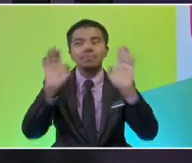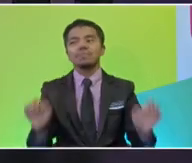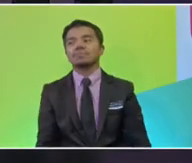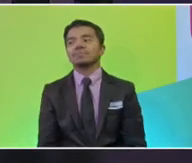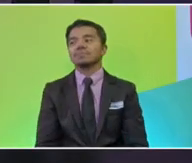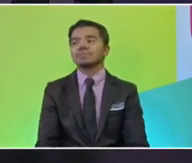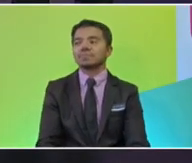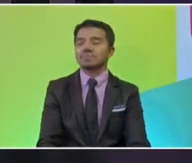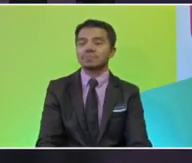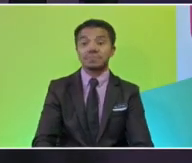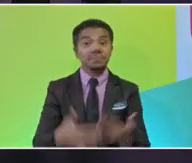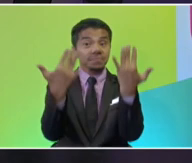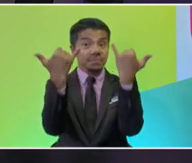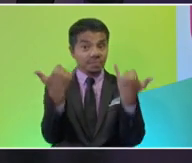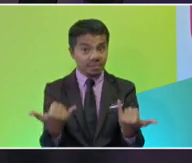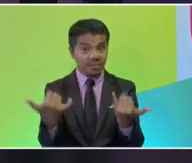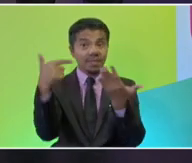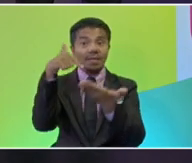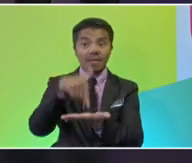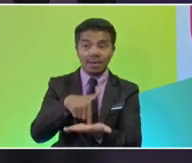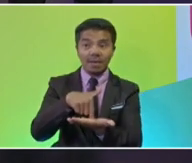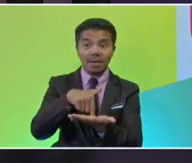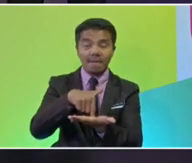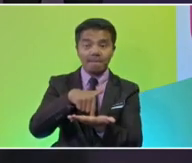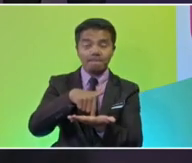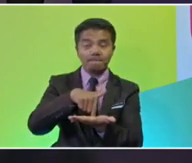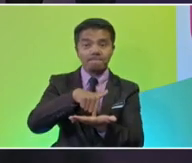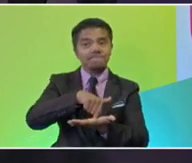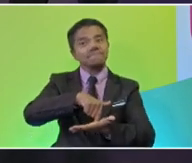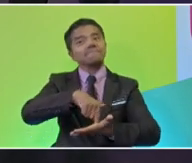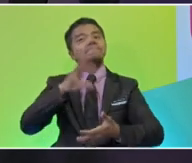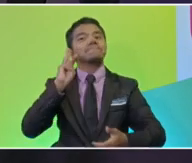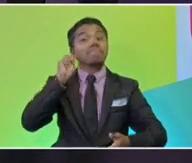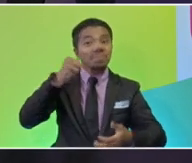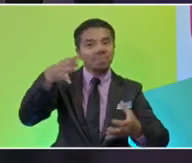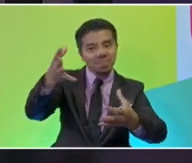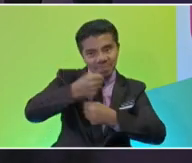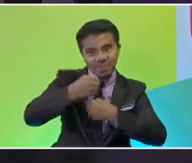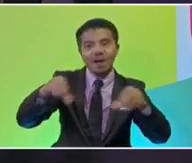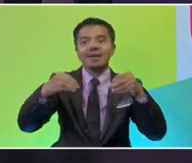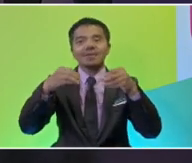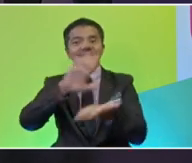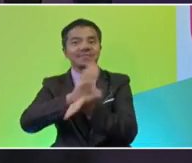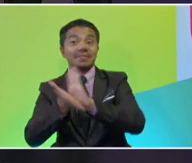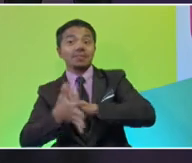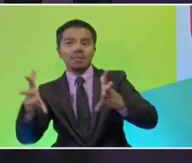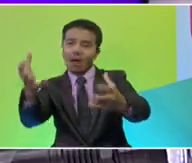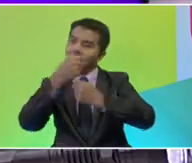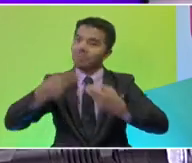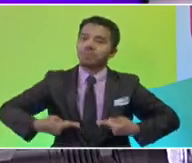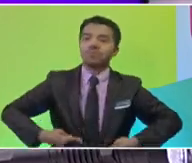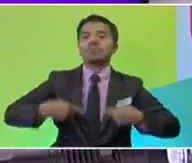sekarang ini untuk yang ini biar dapat selesaikan cek gua bagi satu dulu ganjaran Wah saya dapat satu lagi